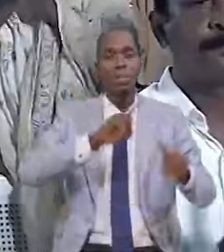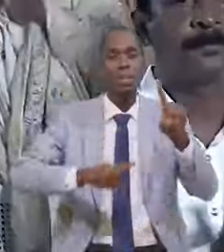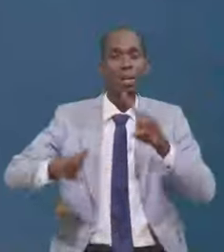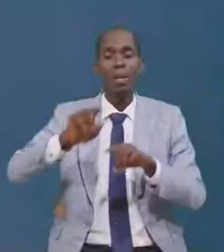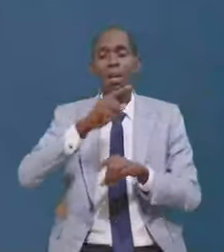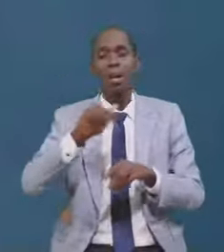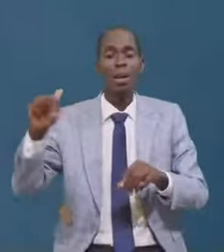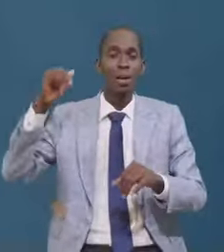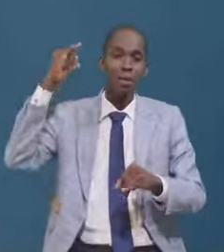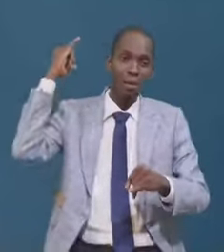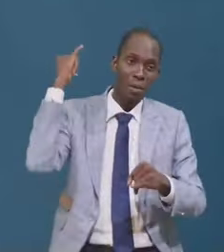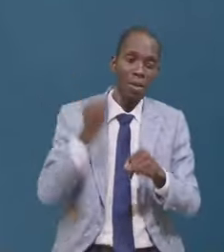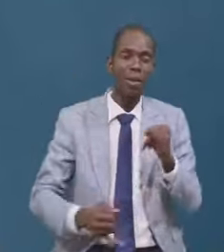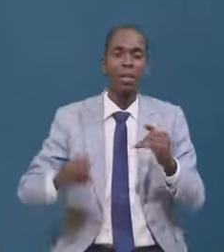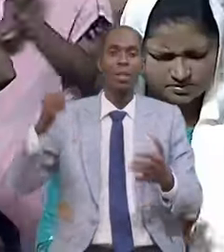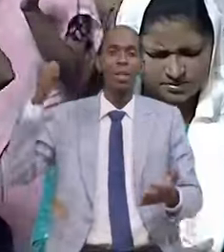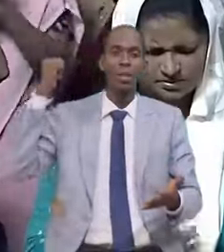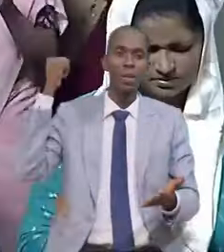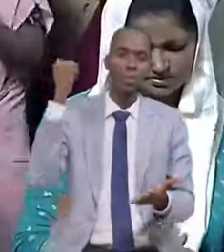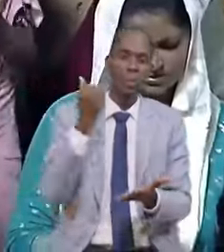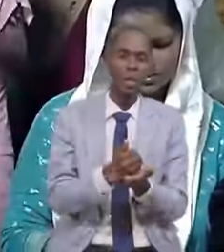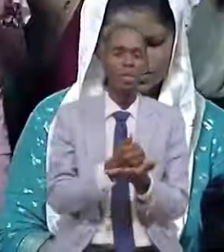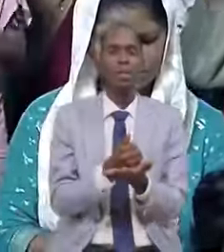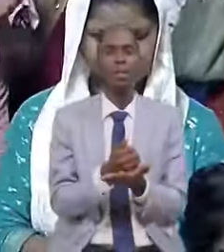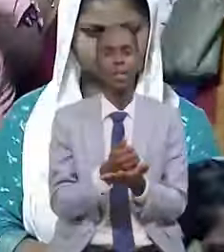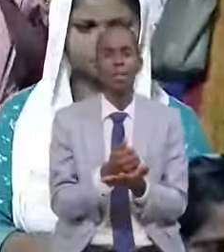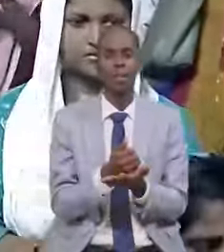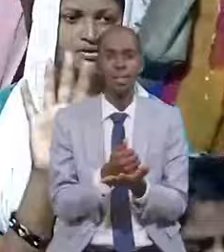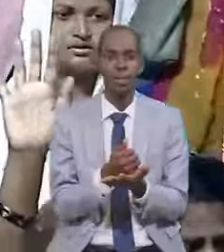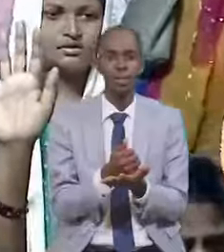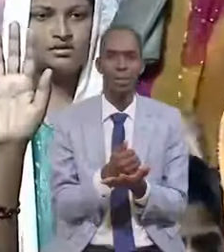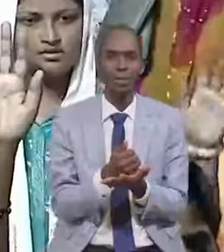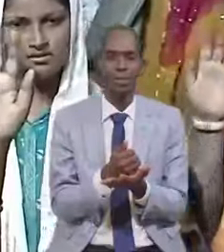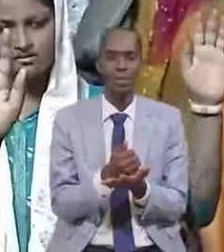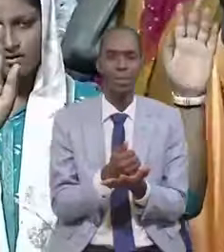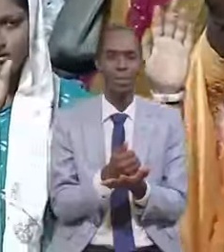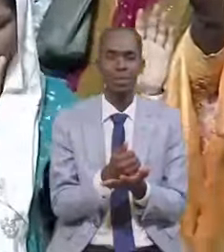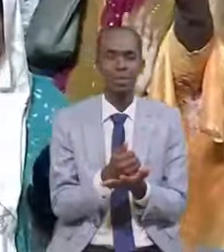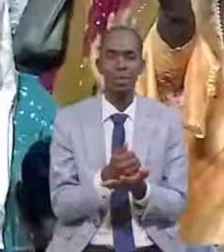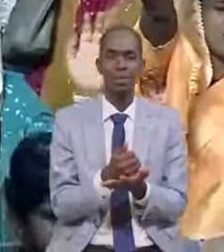ఫైనల్ ఆమేన్. ఆఖరిగా చేతులు పైకి చెప్పి గట్టిగా ఆమేన్.